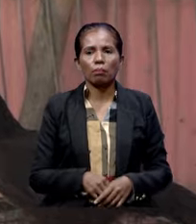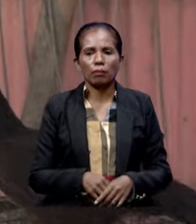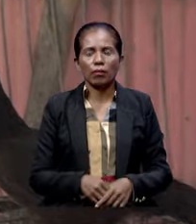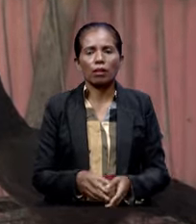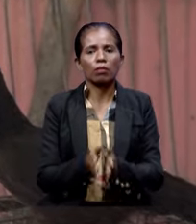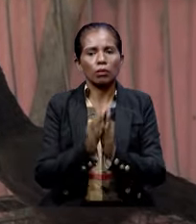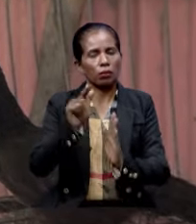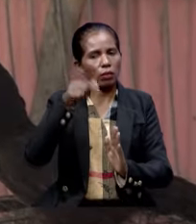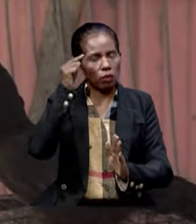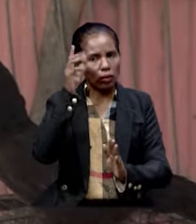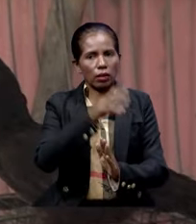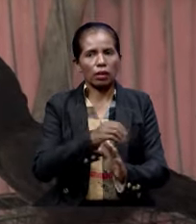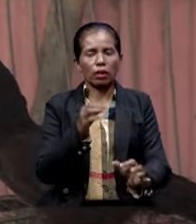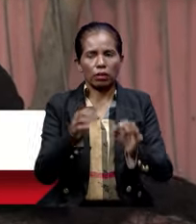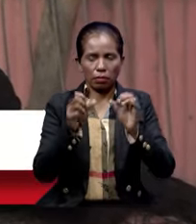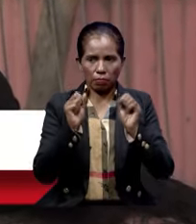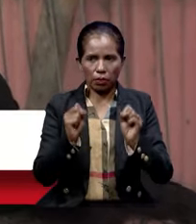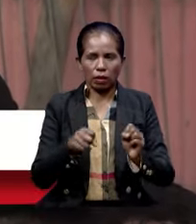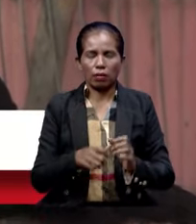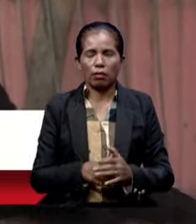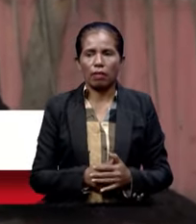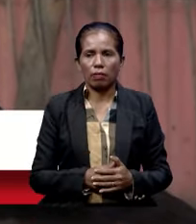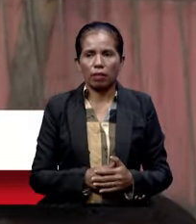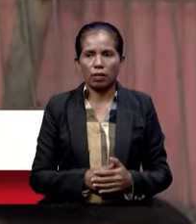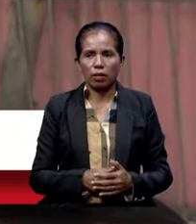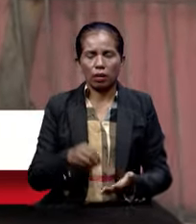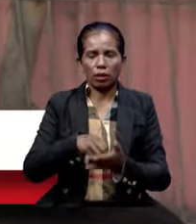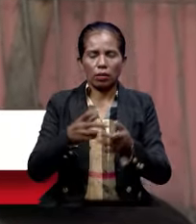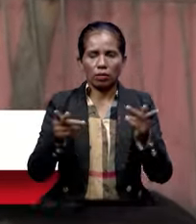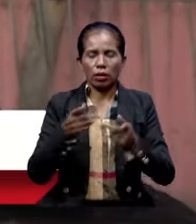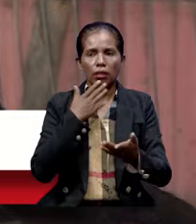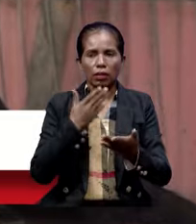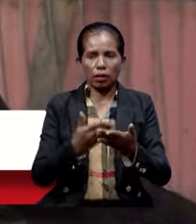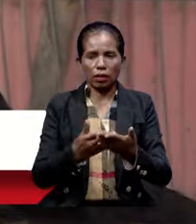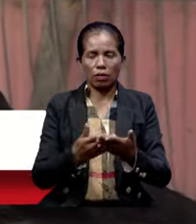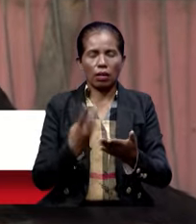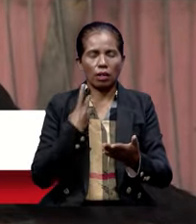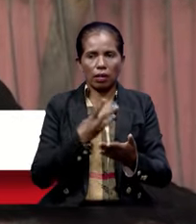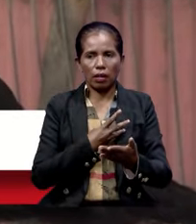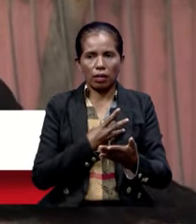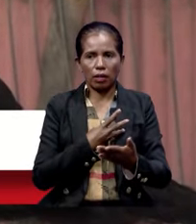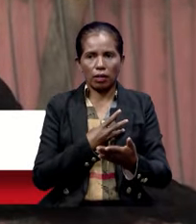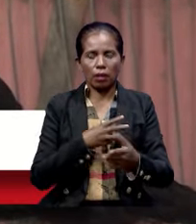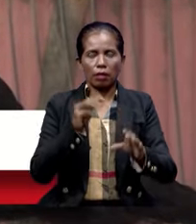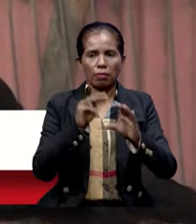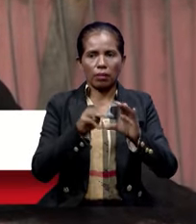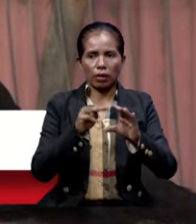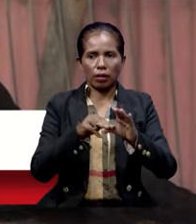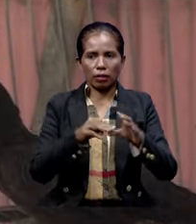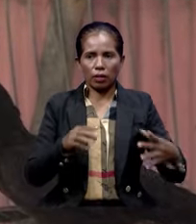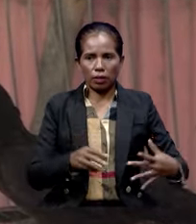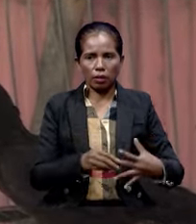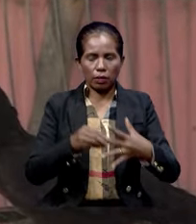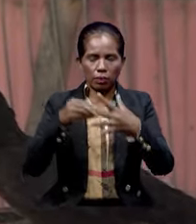usdet ba gubernu se bel karik kria fatin ne be di ngu ba ami lilu ansa merkado ne be spesial